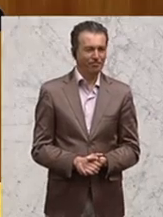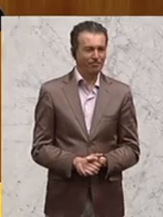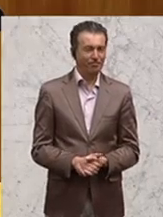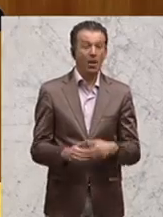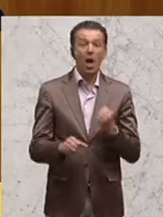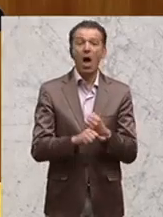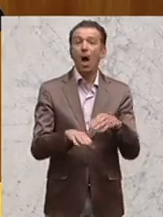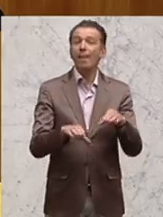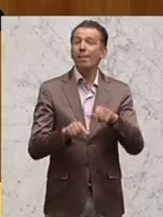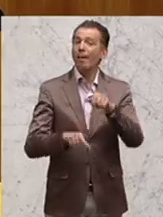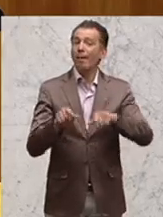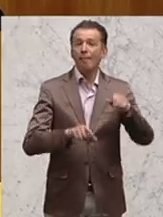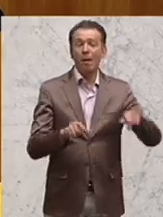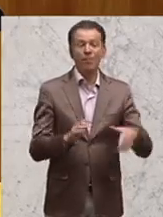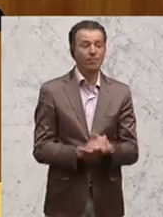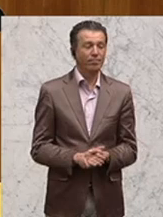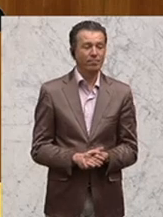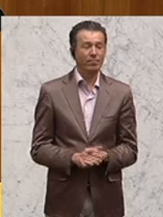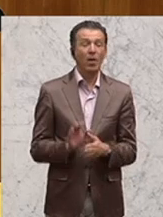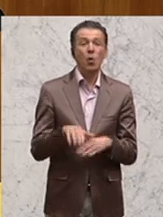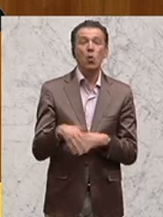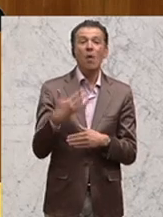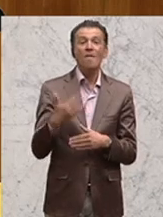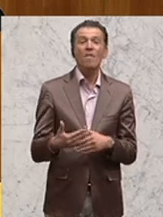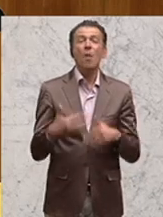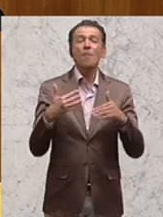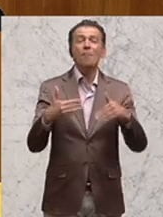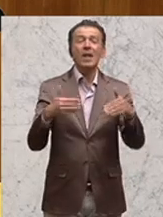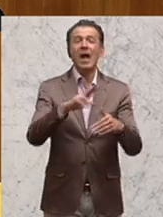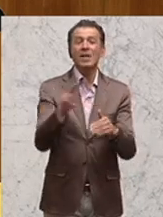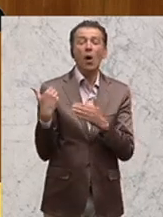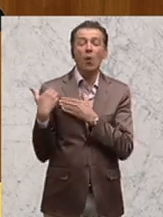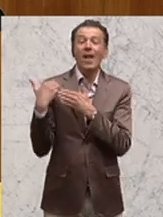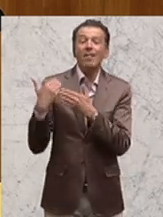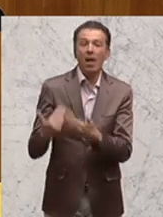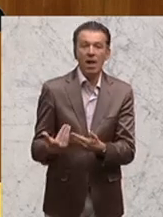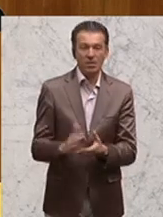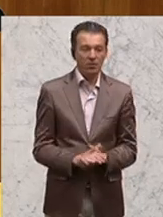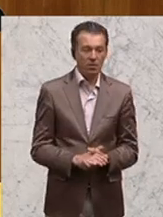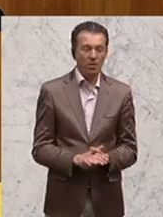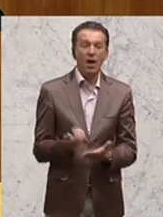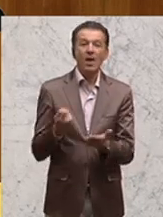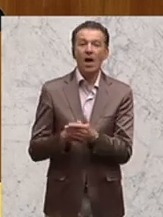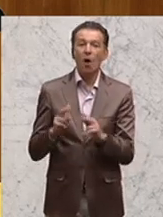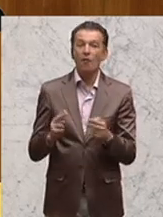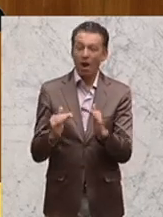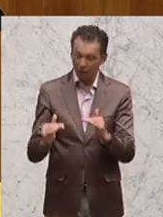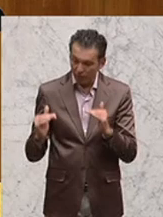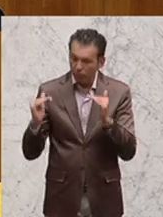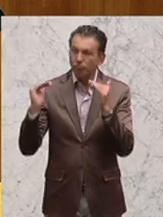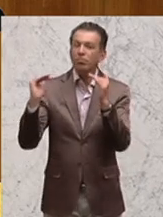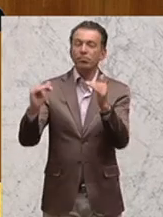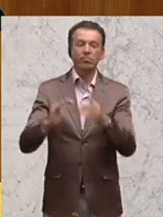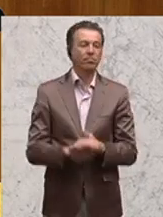Die Arbeitnehmerinnen und Arbeitnehmer werden um über 5 Milliarden Euro entlastet. Das erhöht die Kaufkraft in diesem